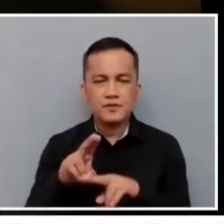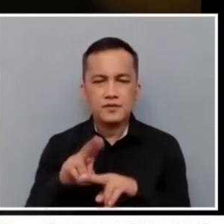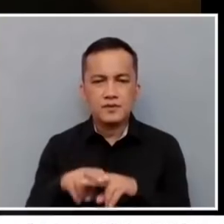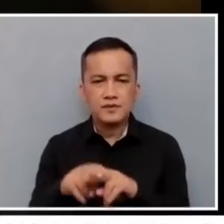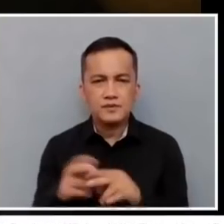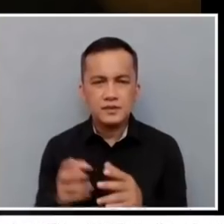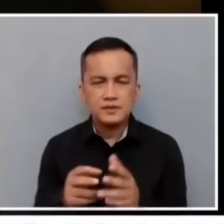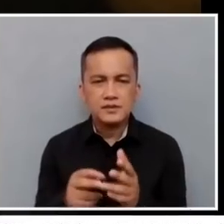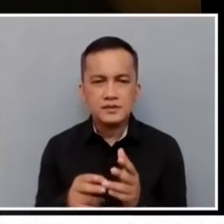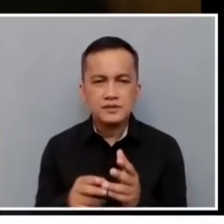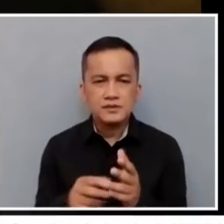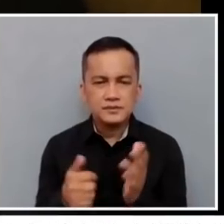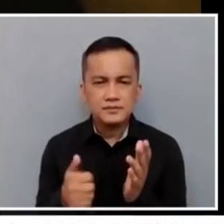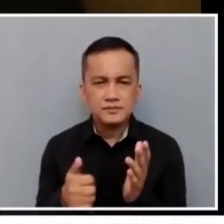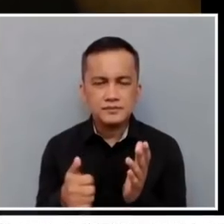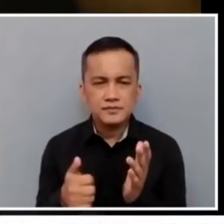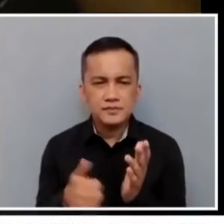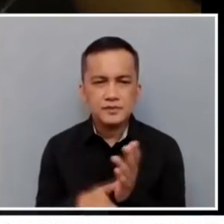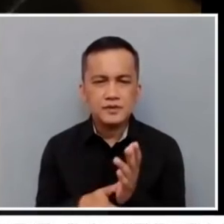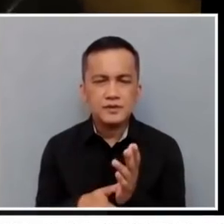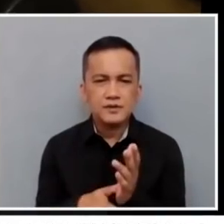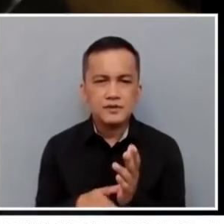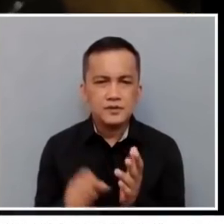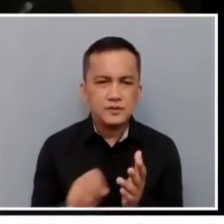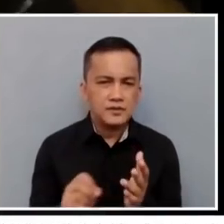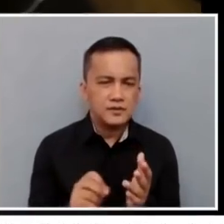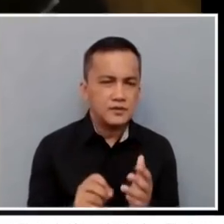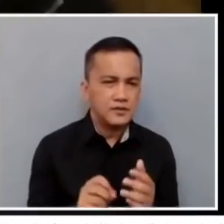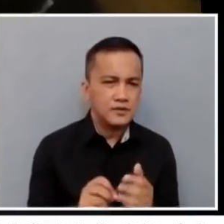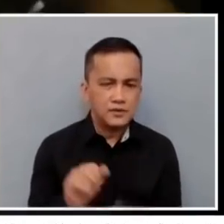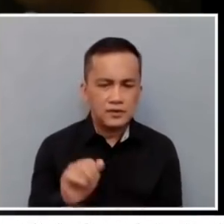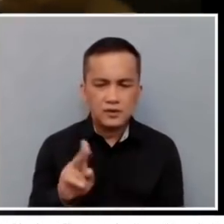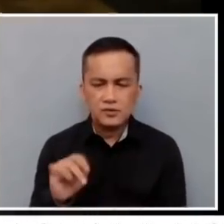So ngayon, pinipirmahan niya, parang autograph.